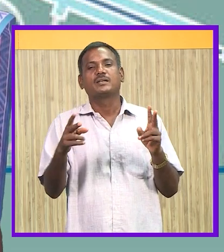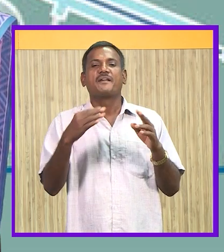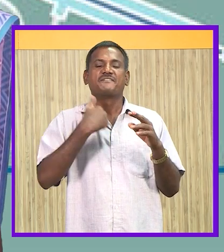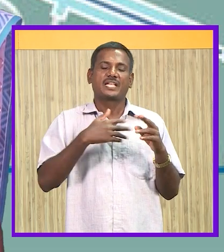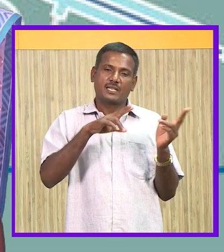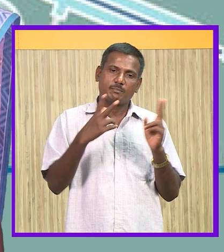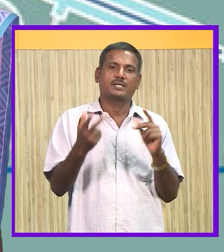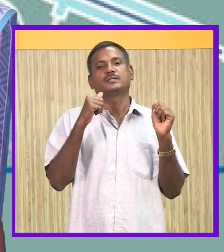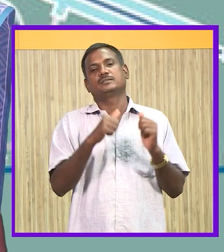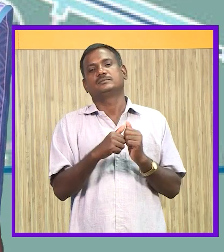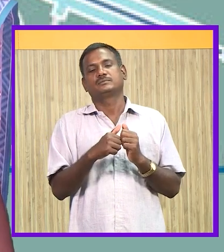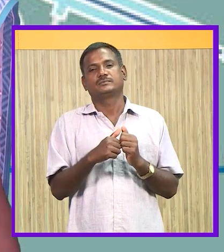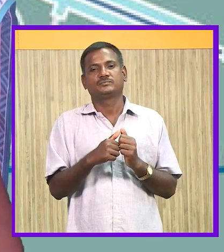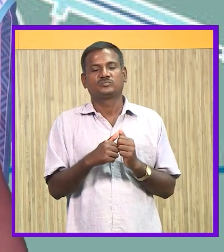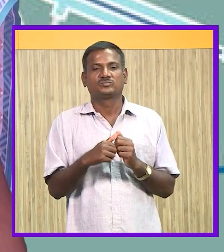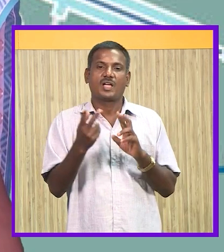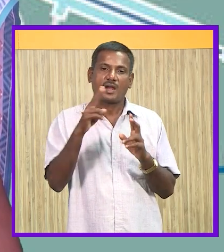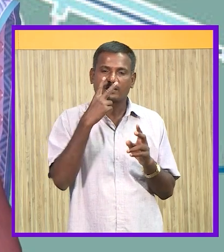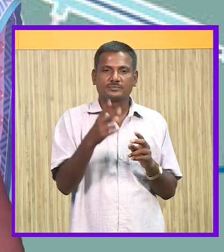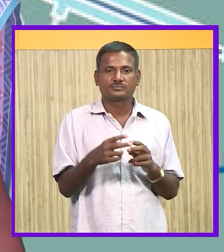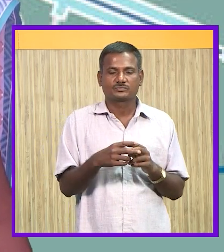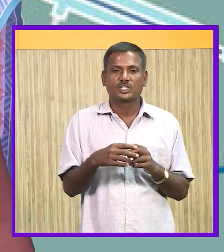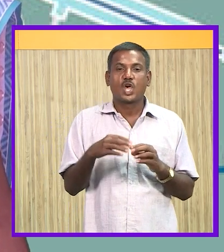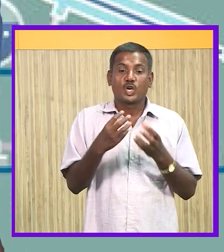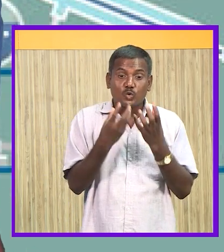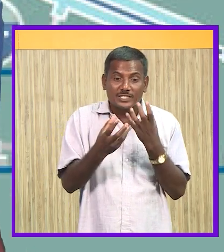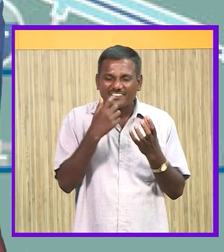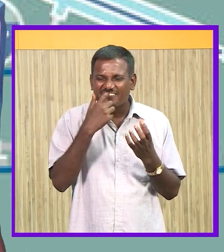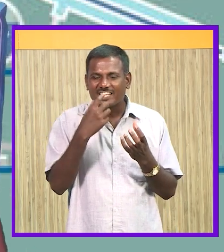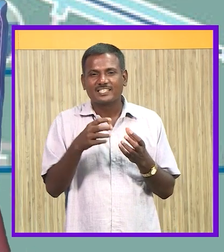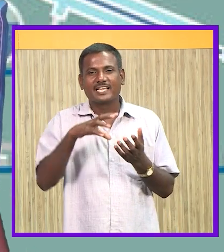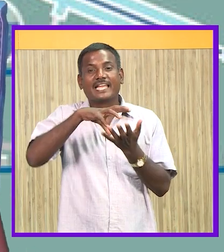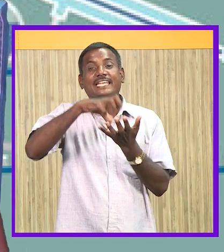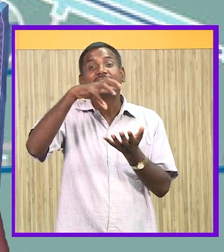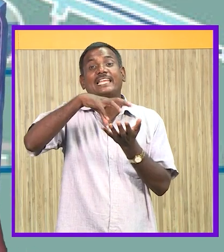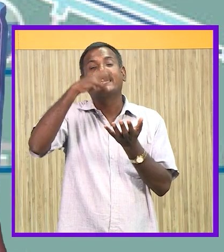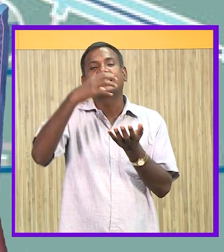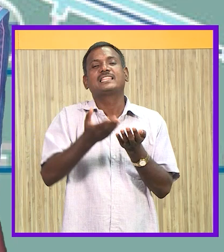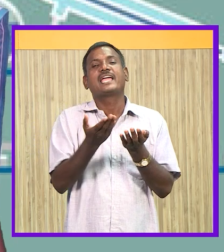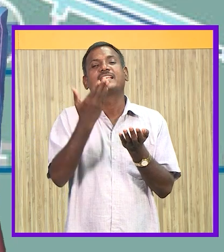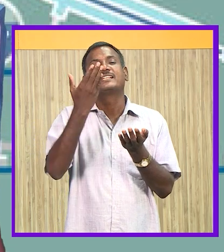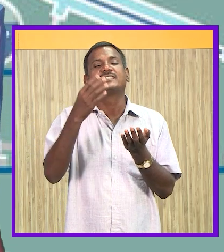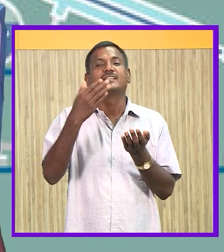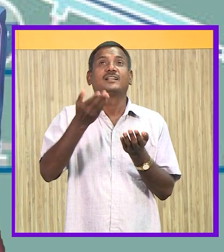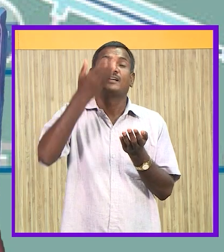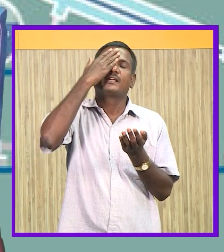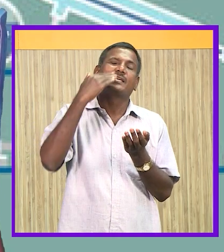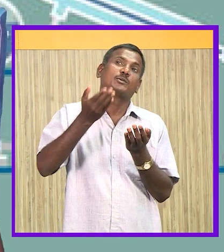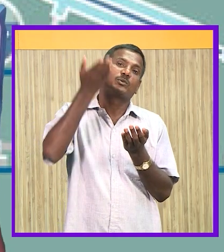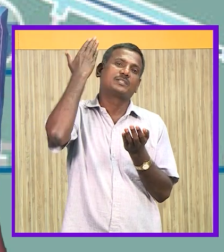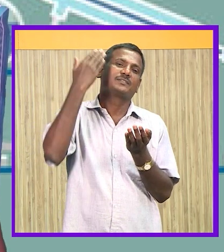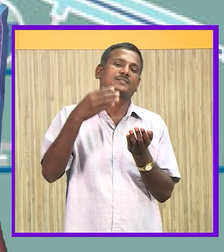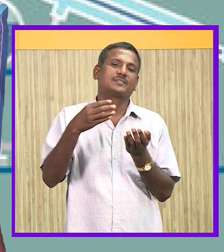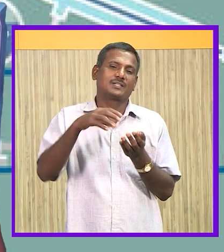ஒரு வேதியியல் மாற்றமே. அடுத்ததாக நொதித்தல். இட்லி தயாரிப்பதற்காக முந்தைய நாள் இரவே அந்த இட்லி மாவை என்ன